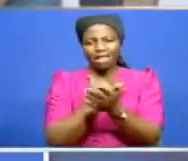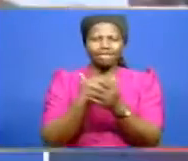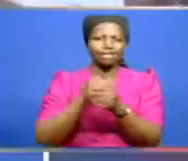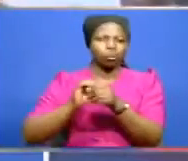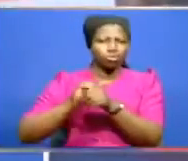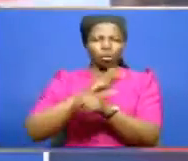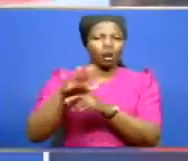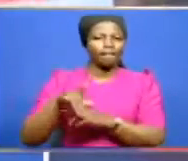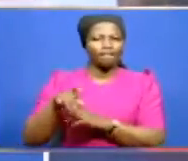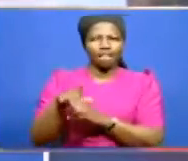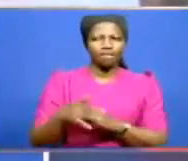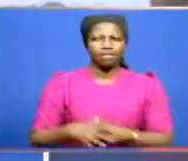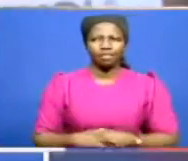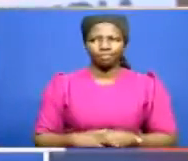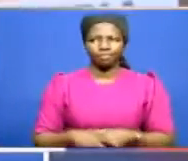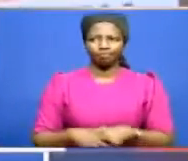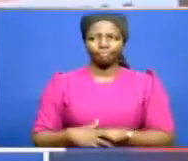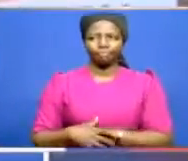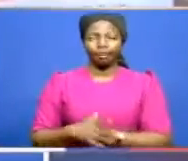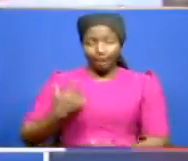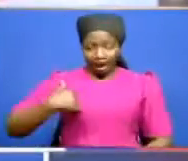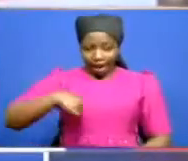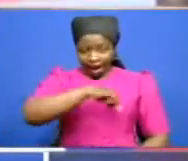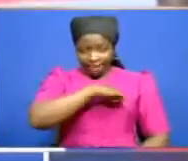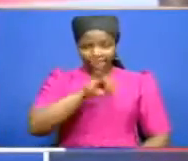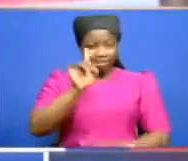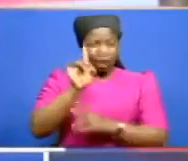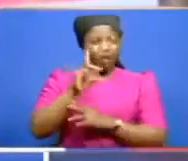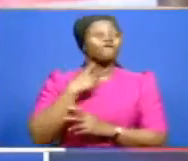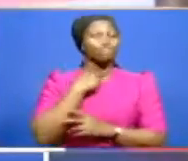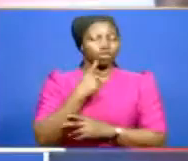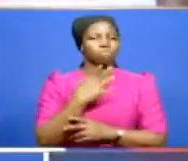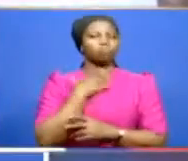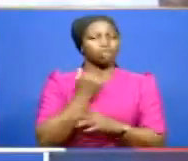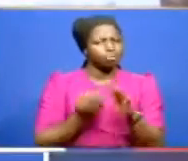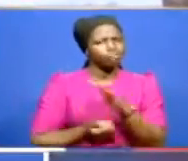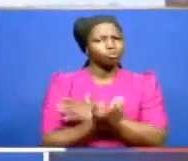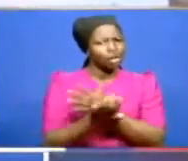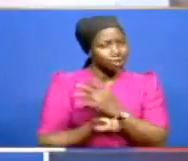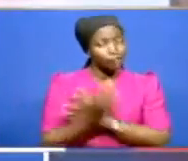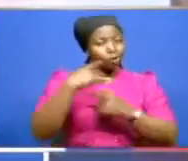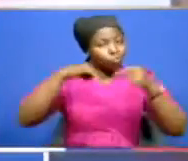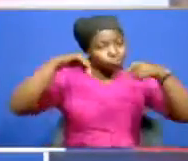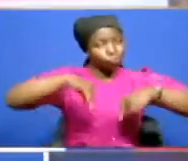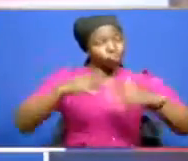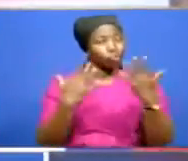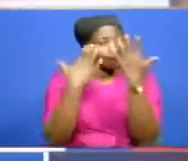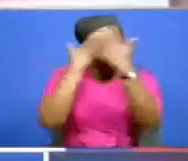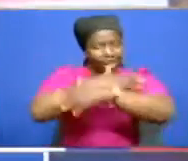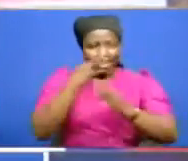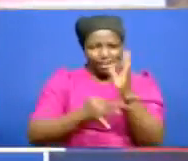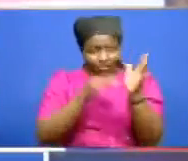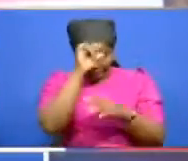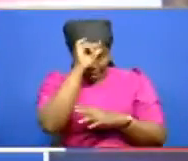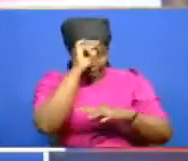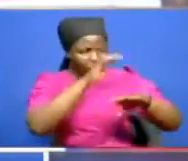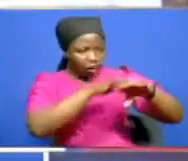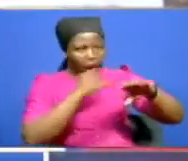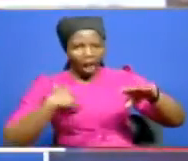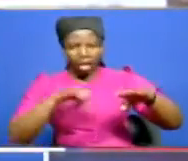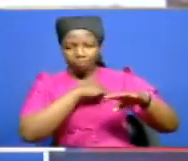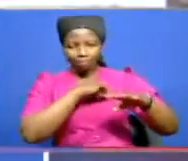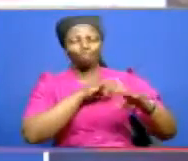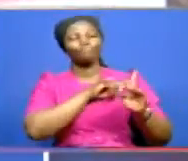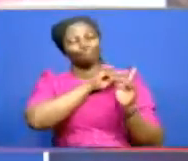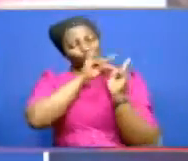corona. Kwa hivyo sisi kwa kauli moja wanataka tueleze, leo usiku wakikutuita tutakuwepo kwa ajili